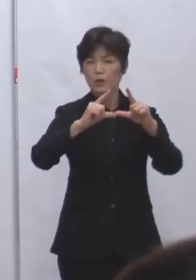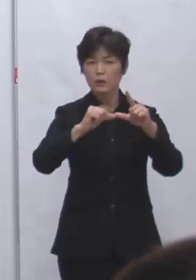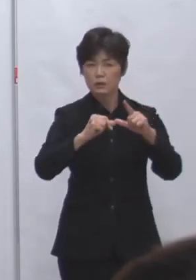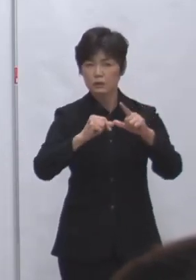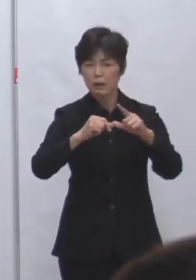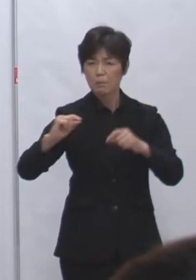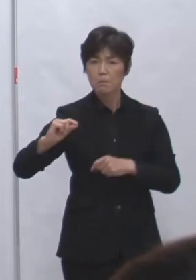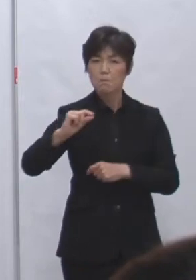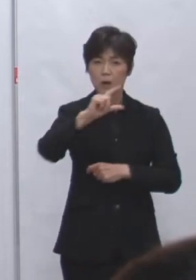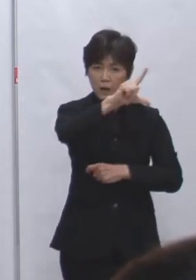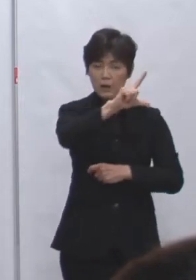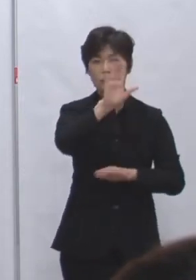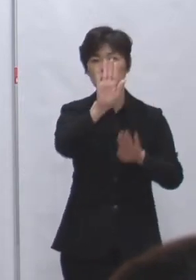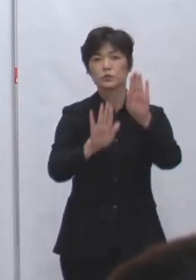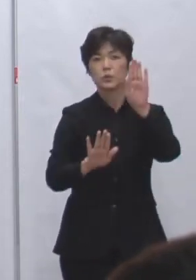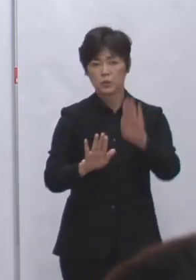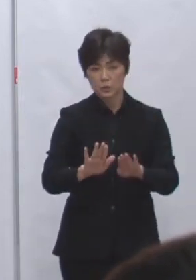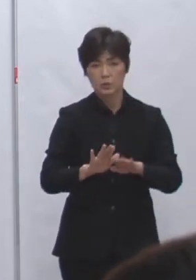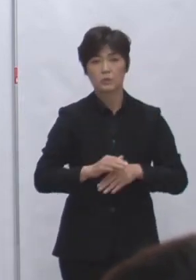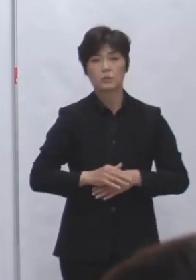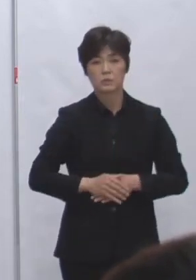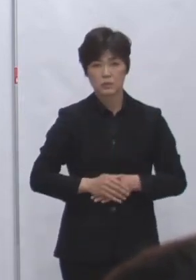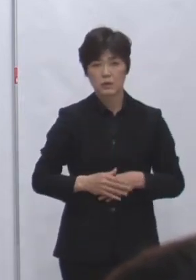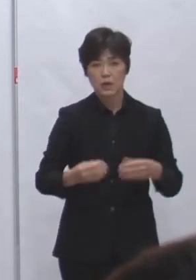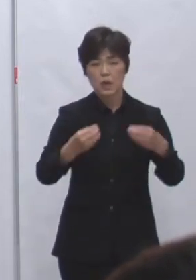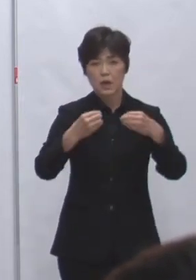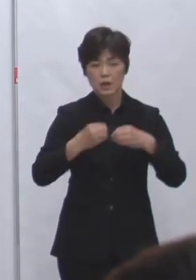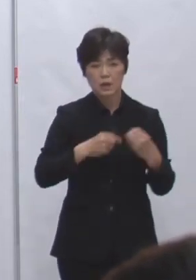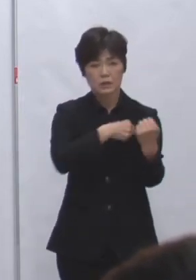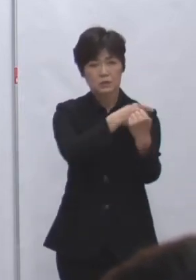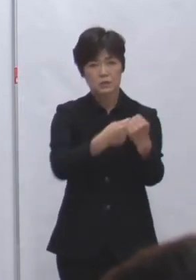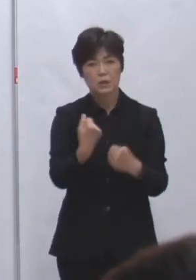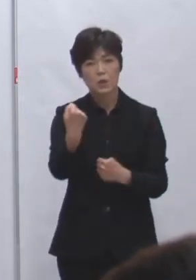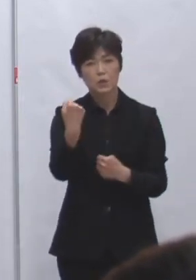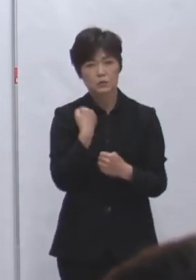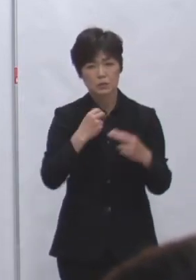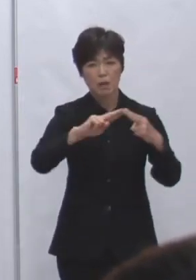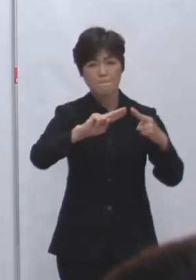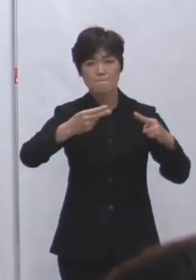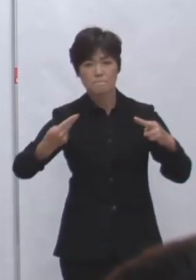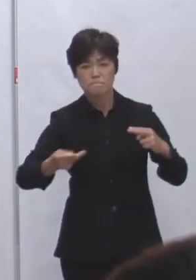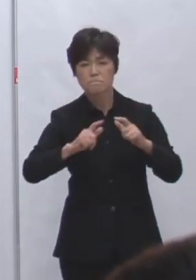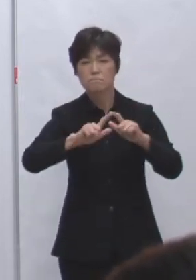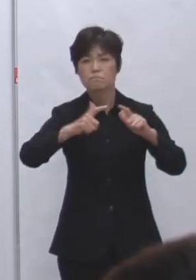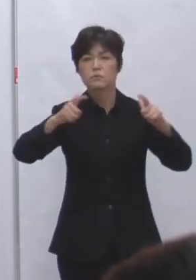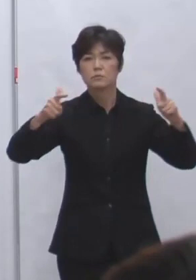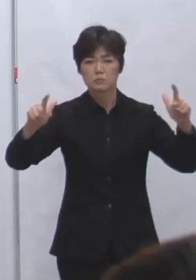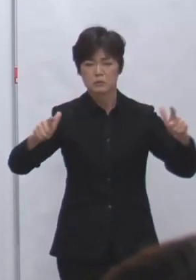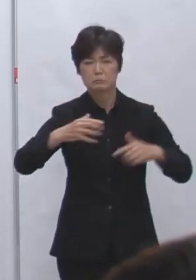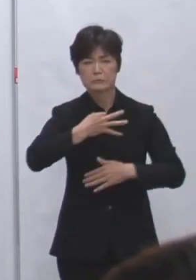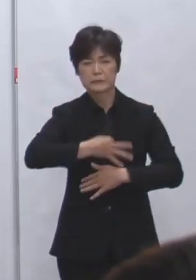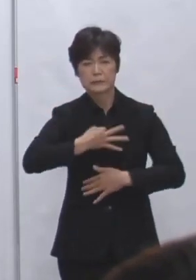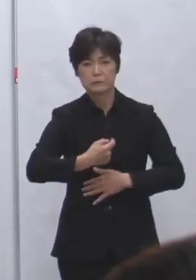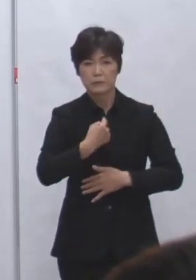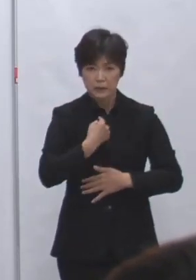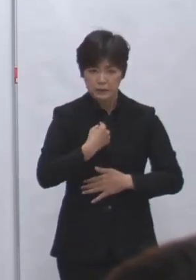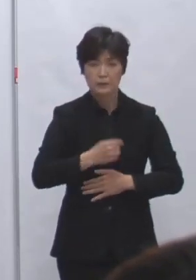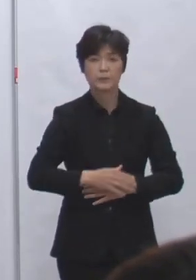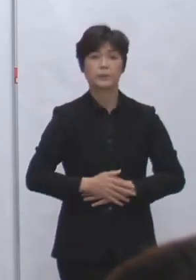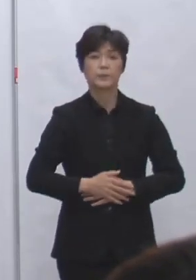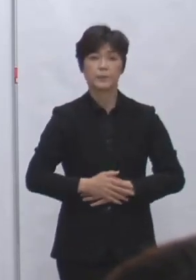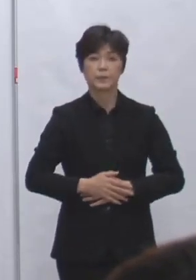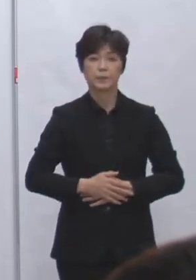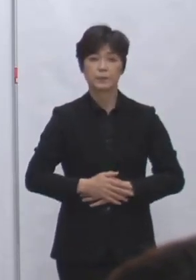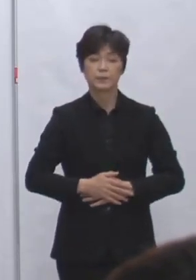に上昇傾向にありますことから、感染力が強い変異株が急速に広がることが懸念されているというのが現況であ